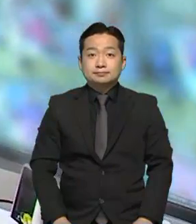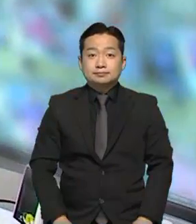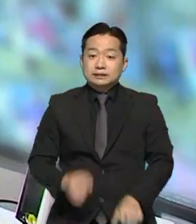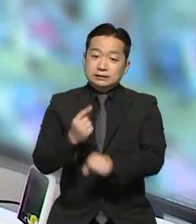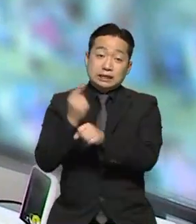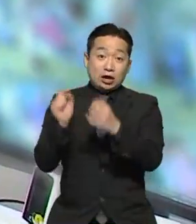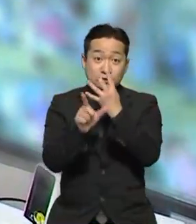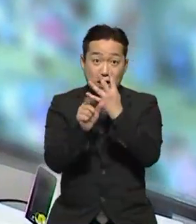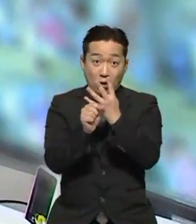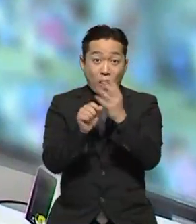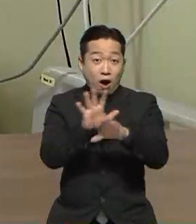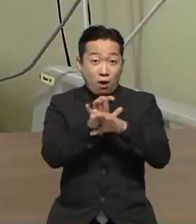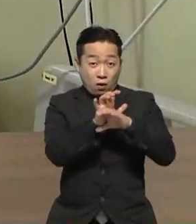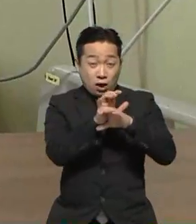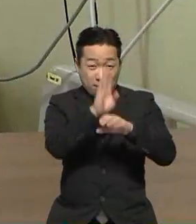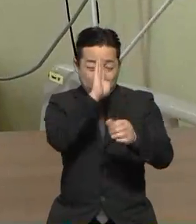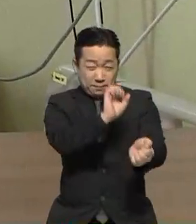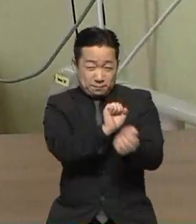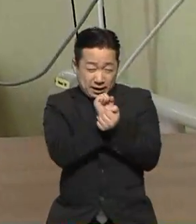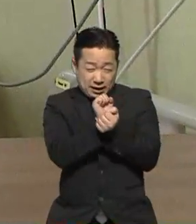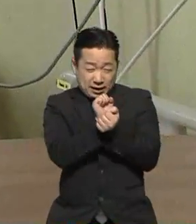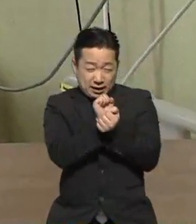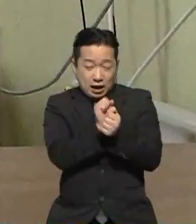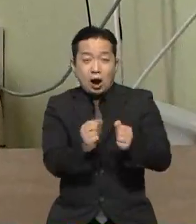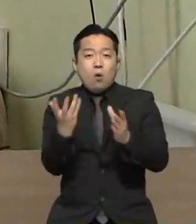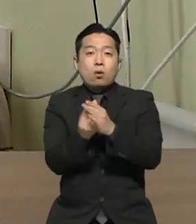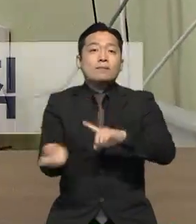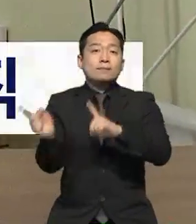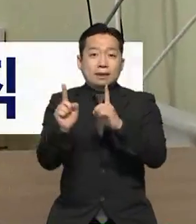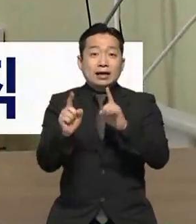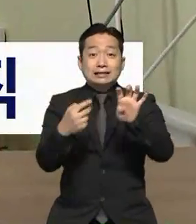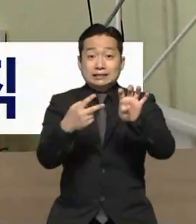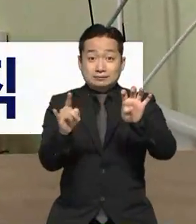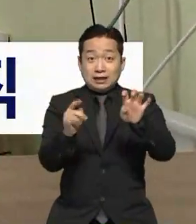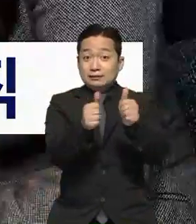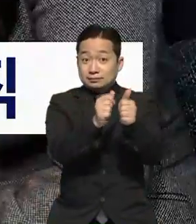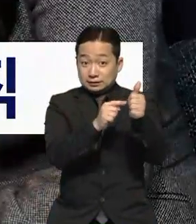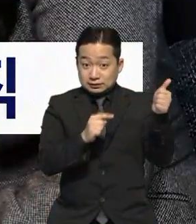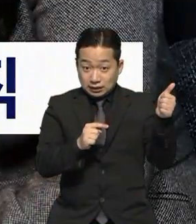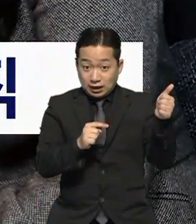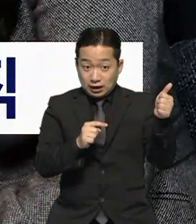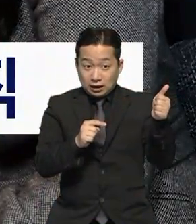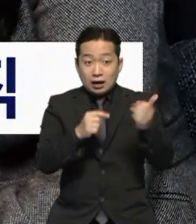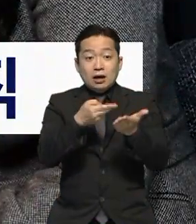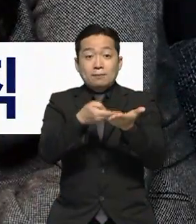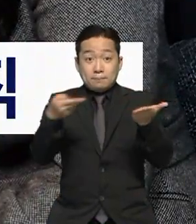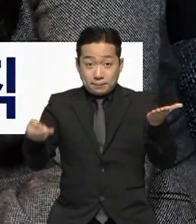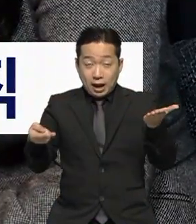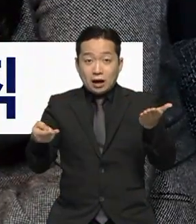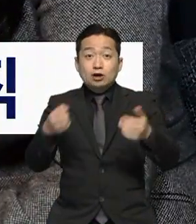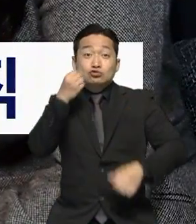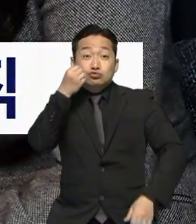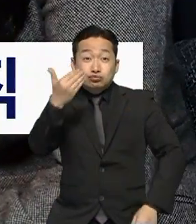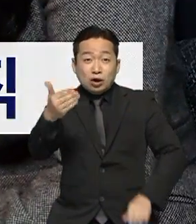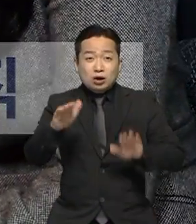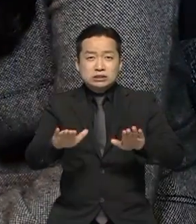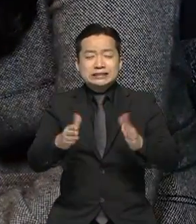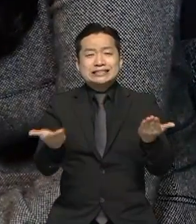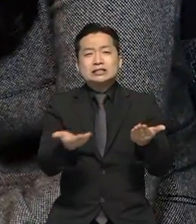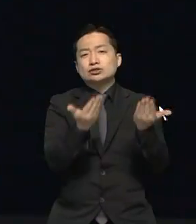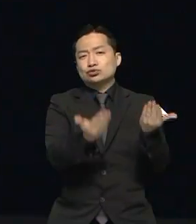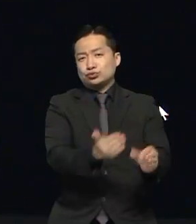지난해 4월 코로나에 걸렸다가 완치 판정을 받은 40대 김모 씨. 퇴원 후 9개월이 지났지만 아직도 휴직